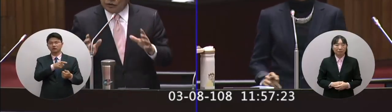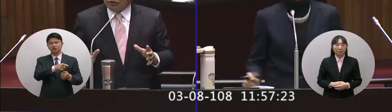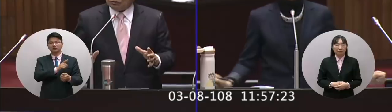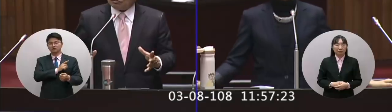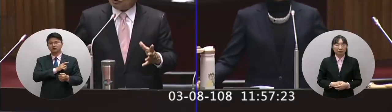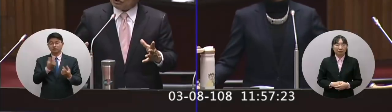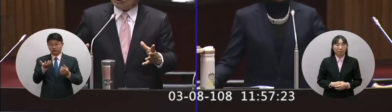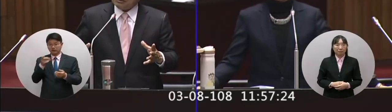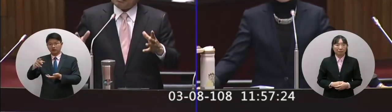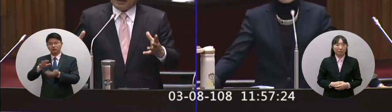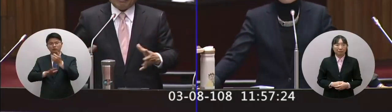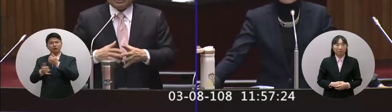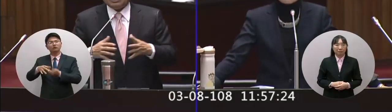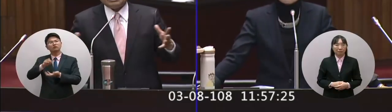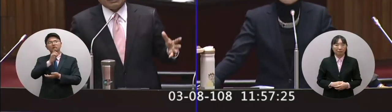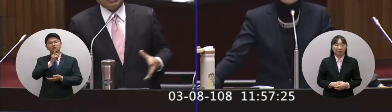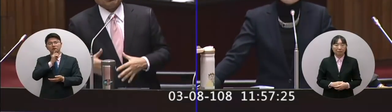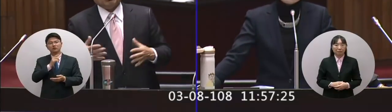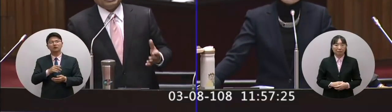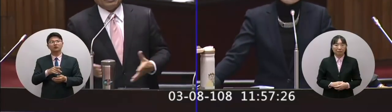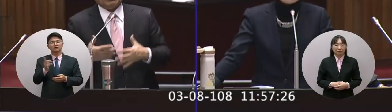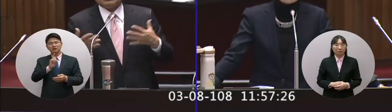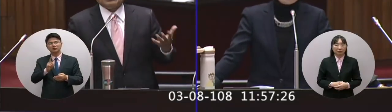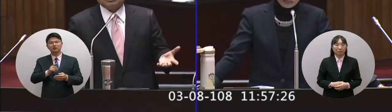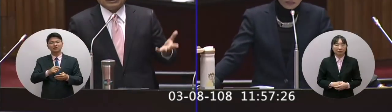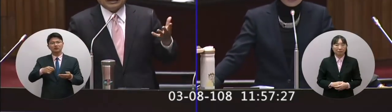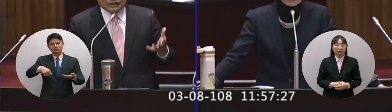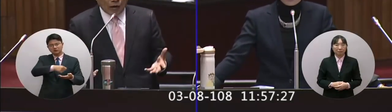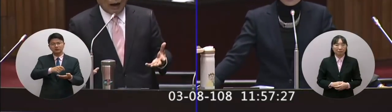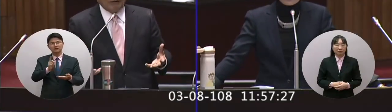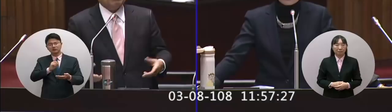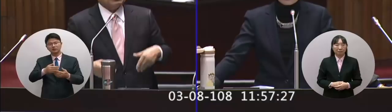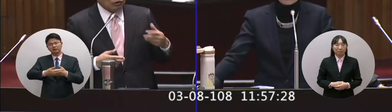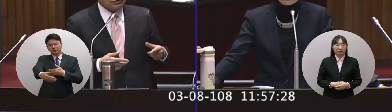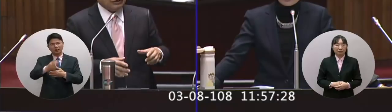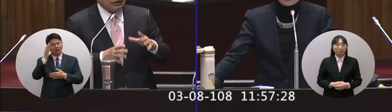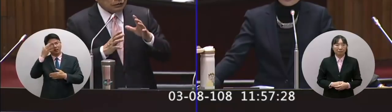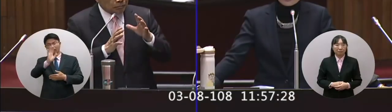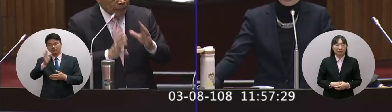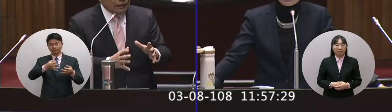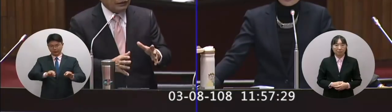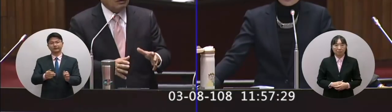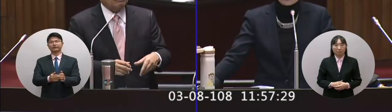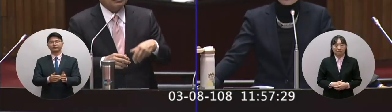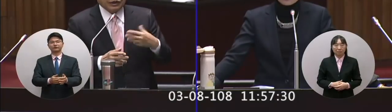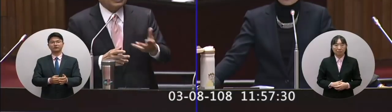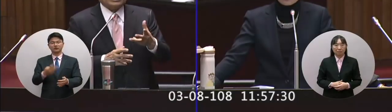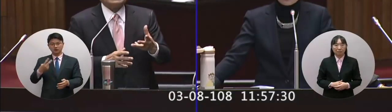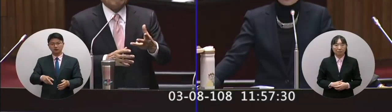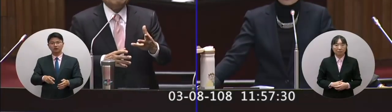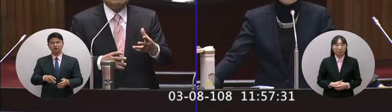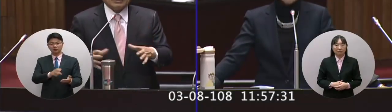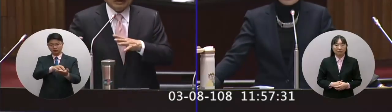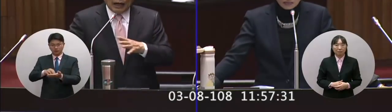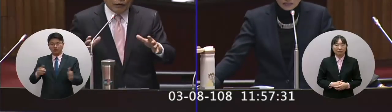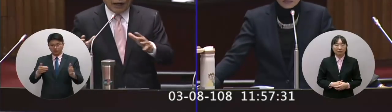来，就是不要一大堆书类又做得很僵化，同时一办了以后立刻